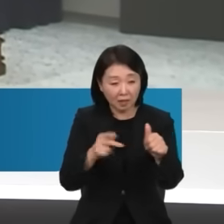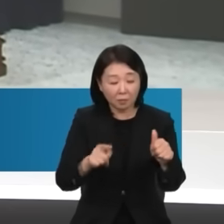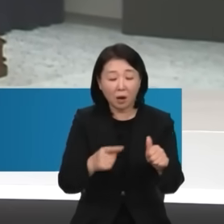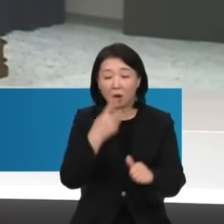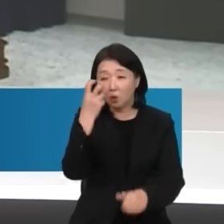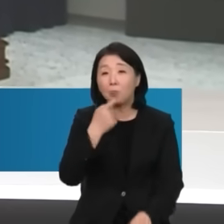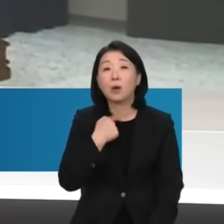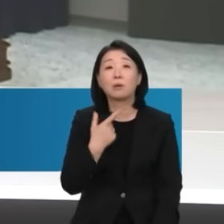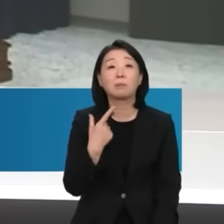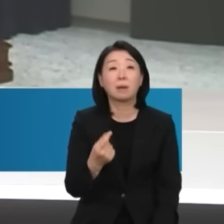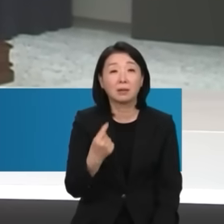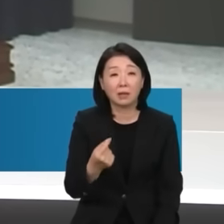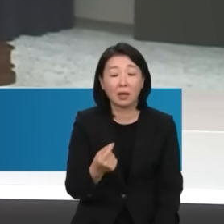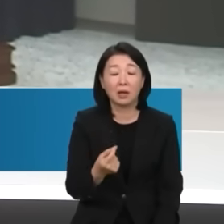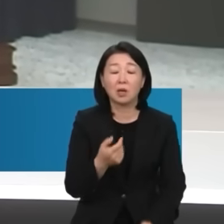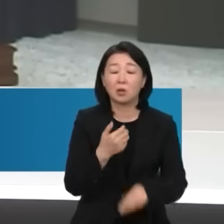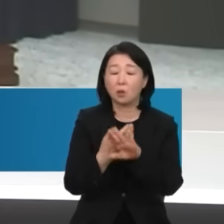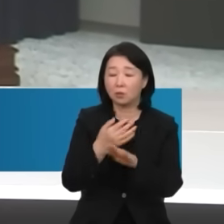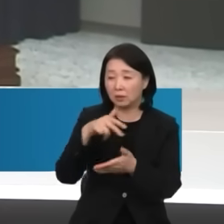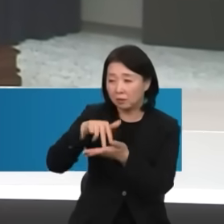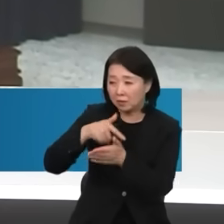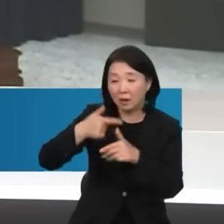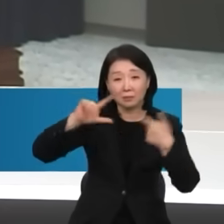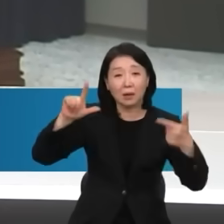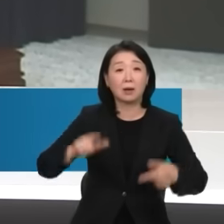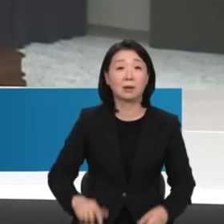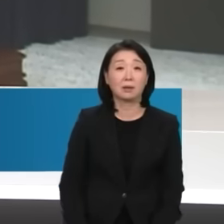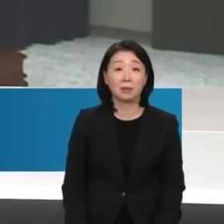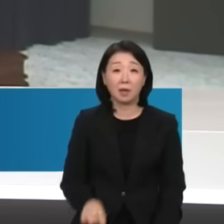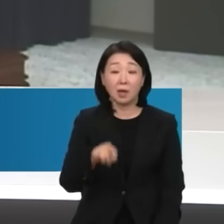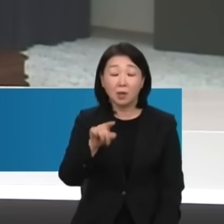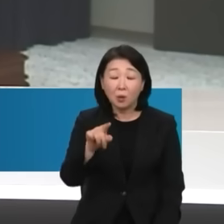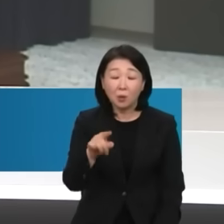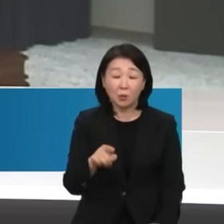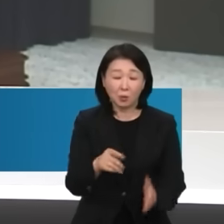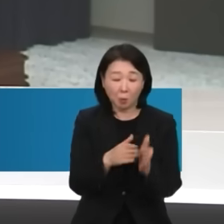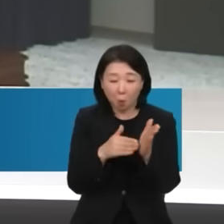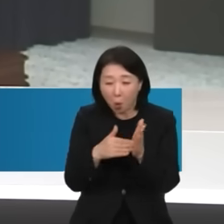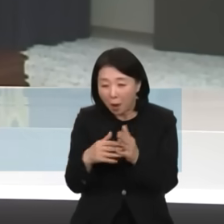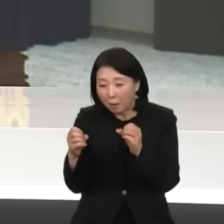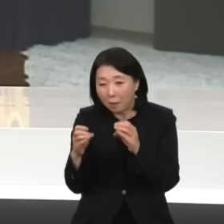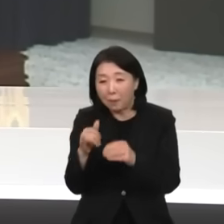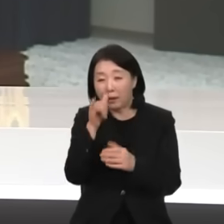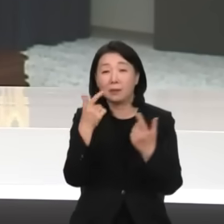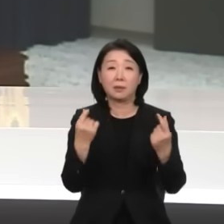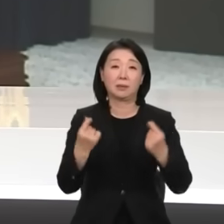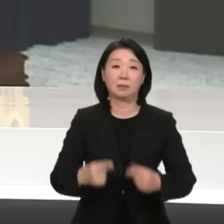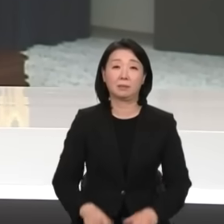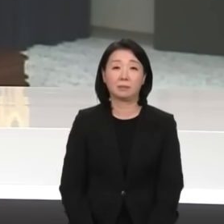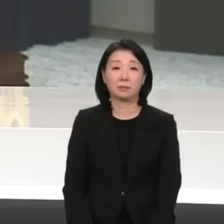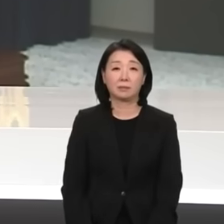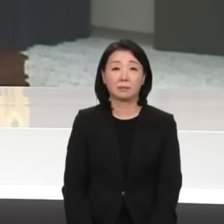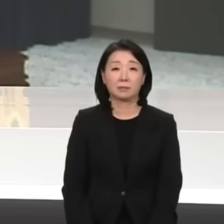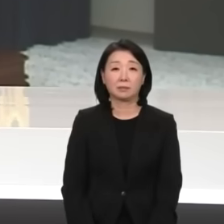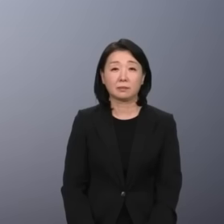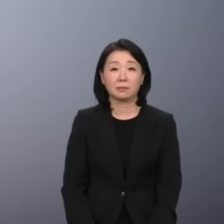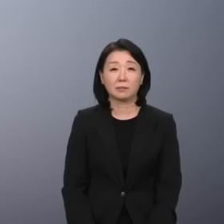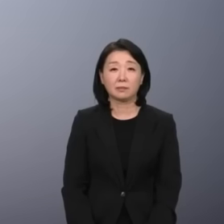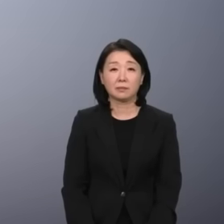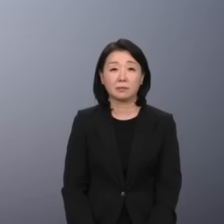건 사실이라며 다른 목소리를 낸 겁니다. 이걸 놓고 비선 논란까지 불거졌습니다. 배양진 기자입니다.